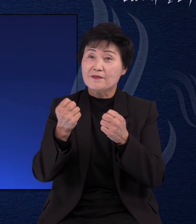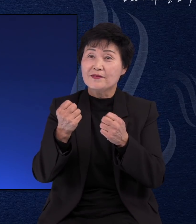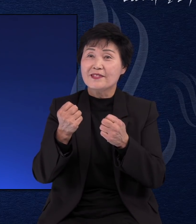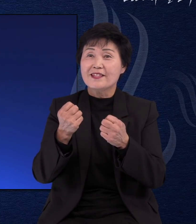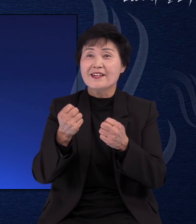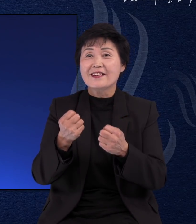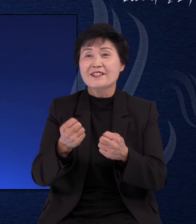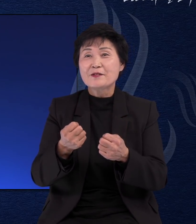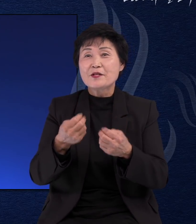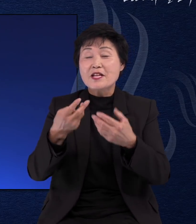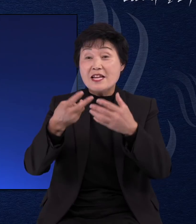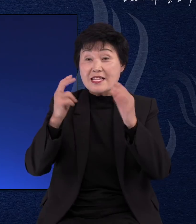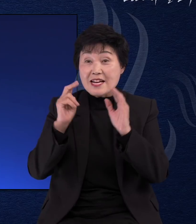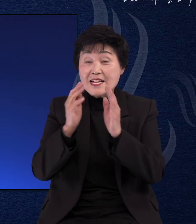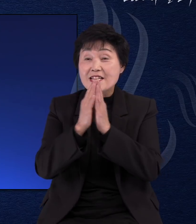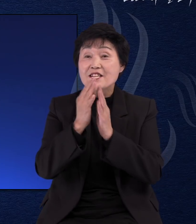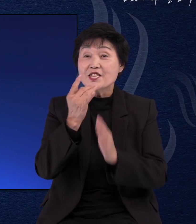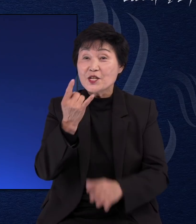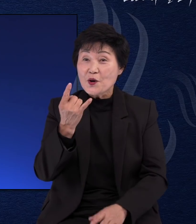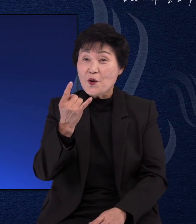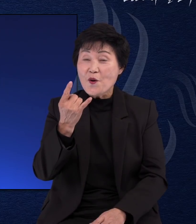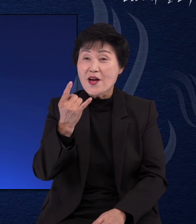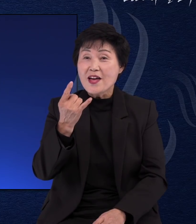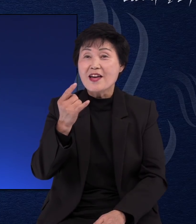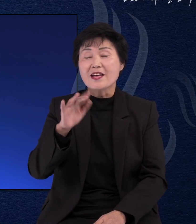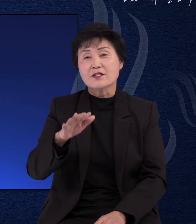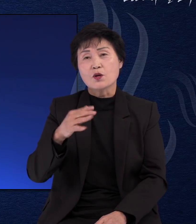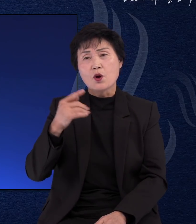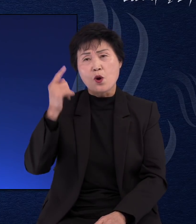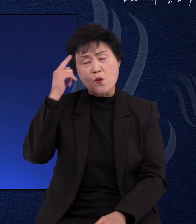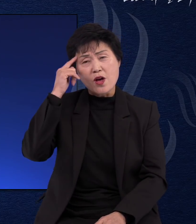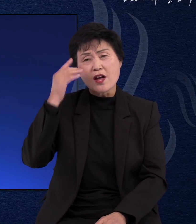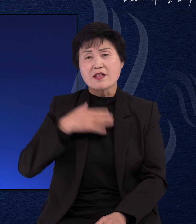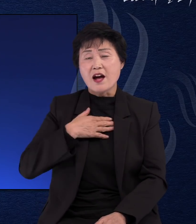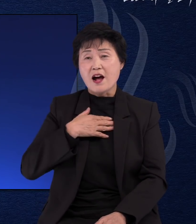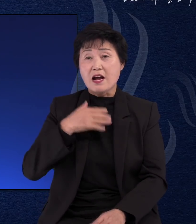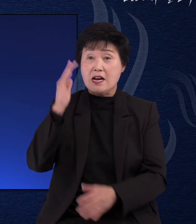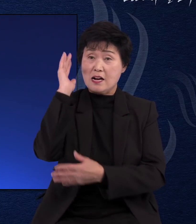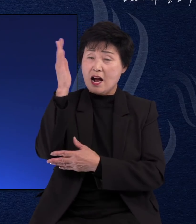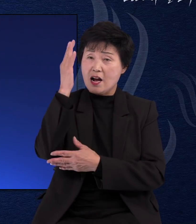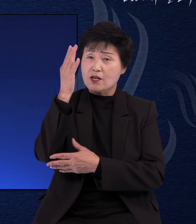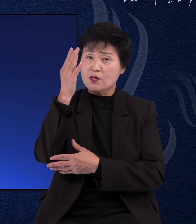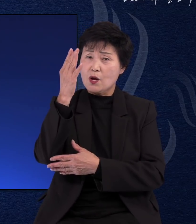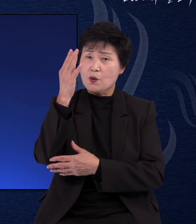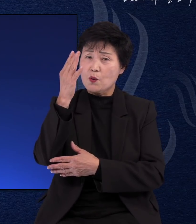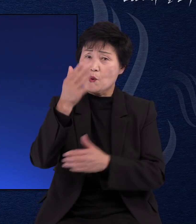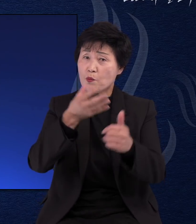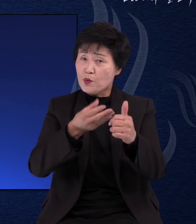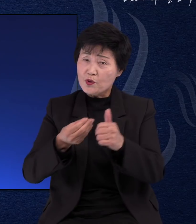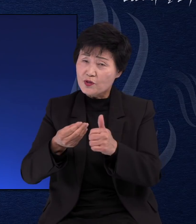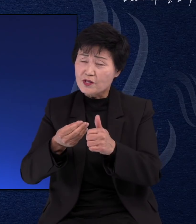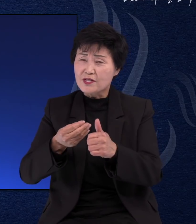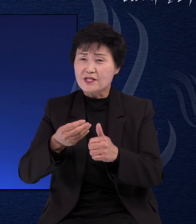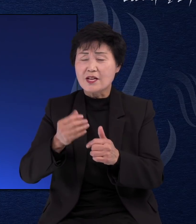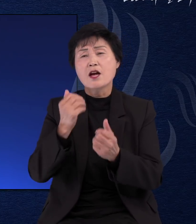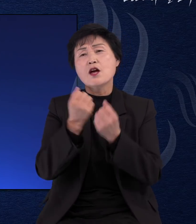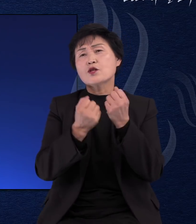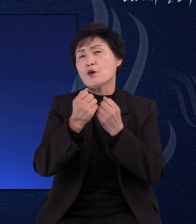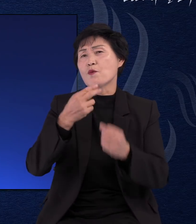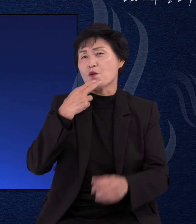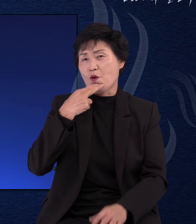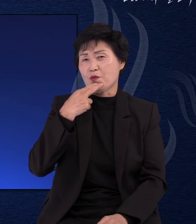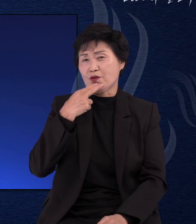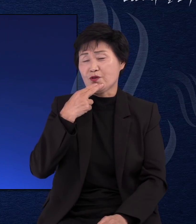기도 본부에서 왜 저를 강사로 택했는지를 지금 이 순간까지도 설명을 안 해주고 계셔가지고